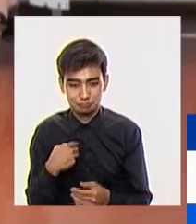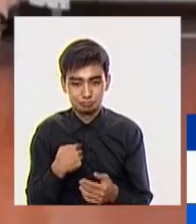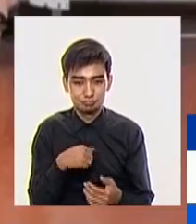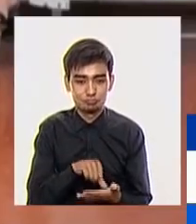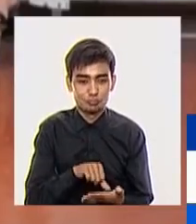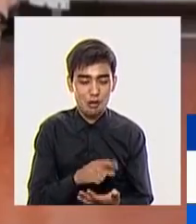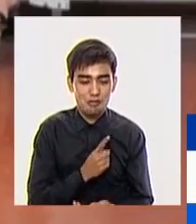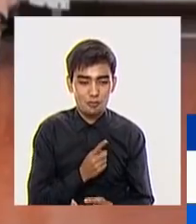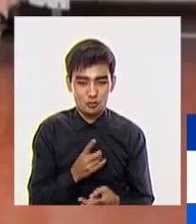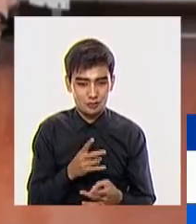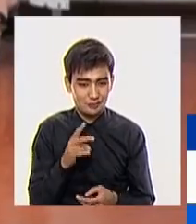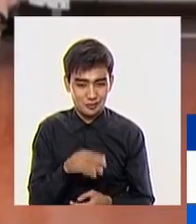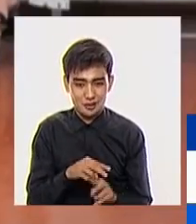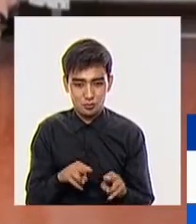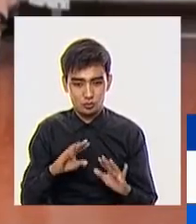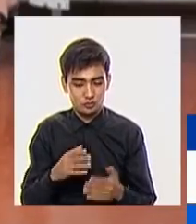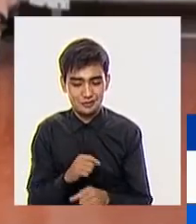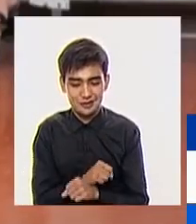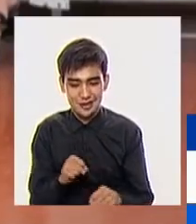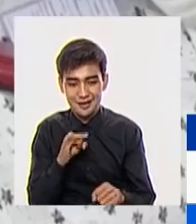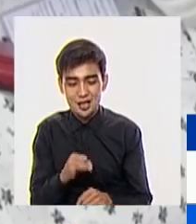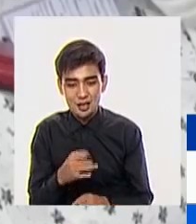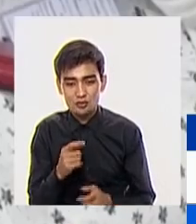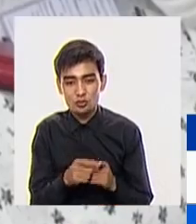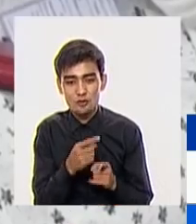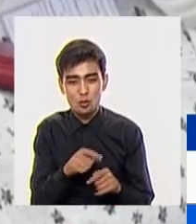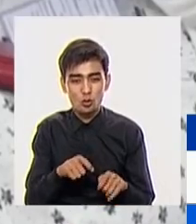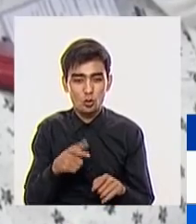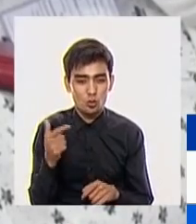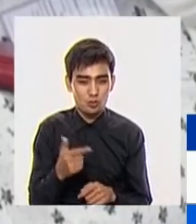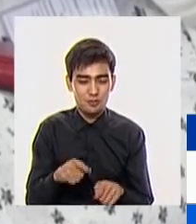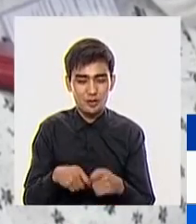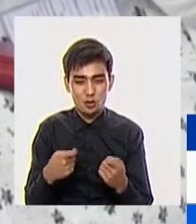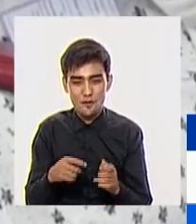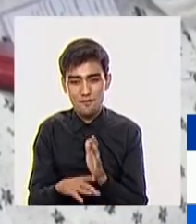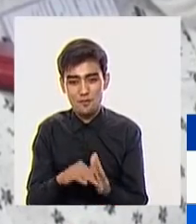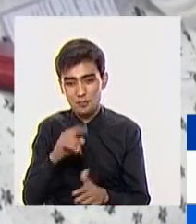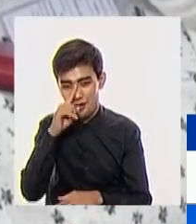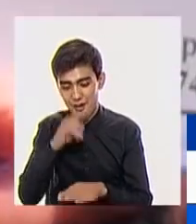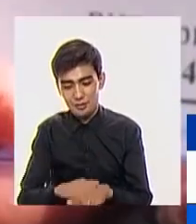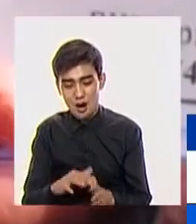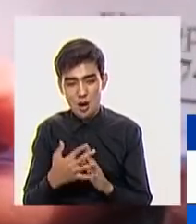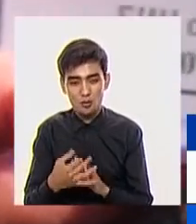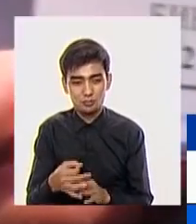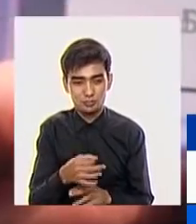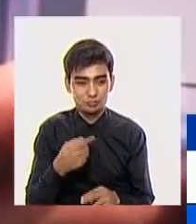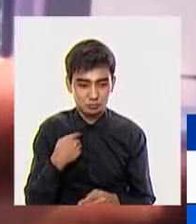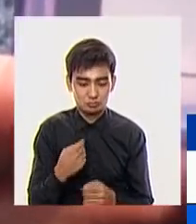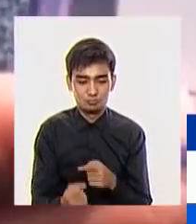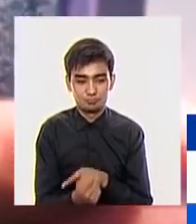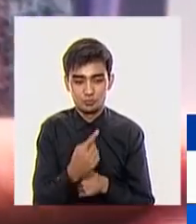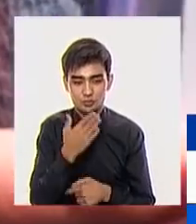отмечают наблюдатели, это единичные случаи. В целом, по их словам, грубых нарушений на выборах акимов сельских округов они не